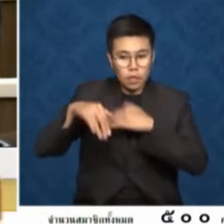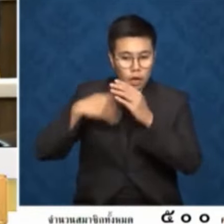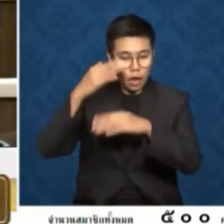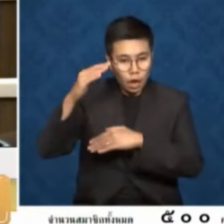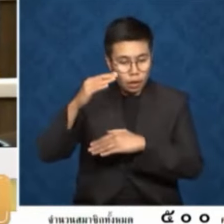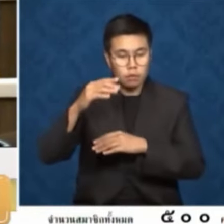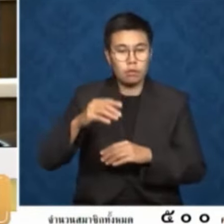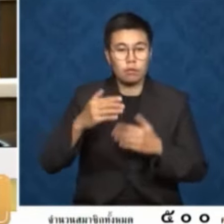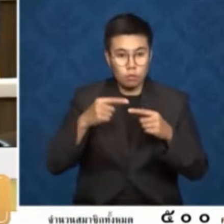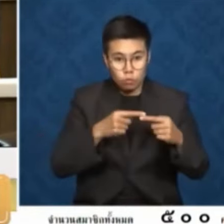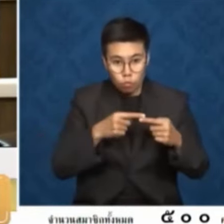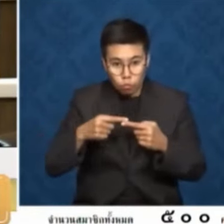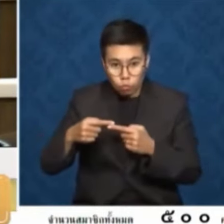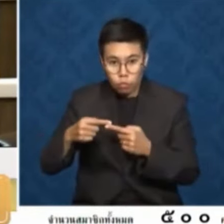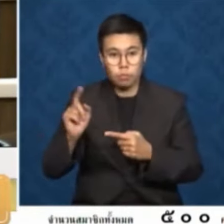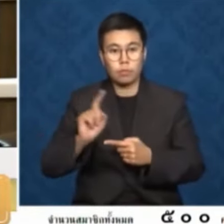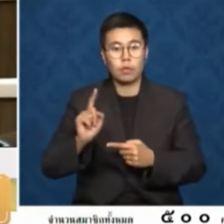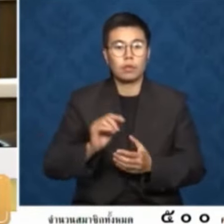ๆ